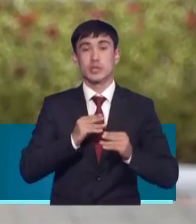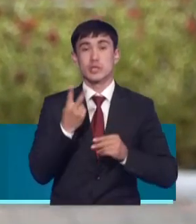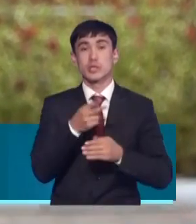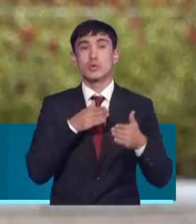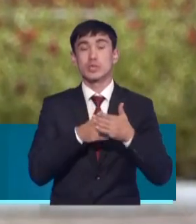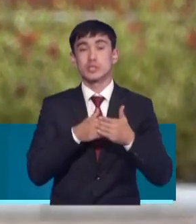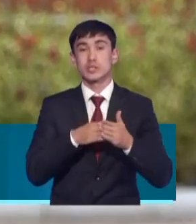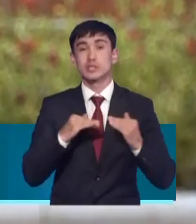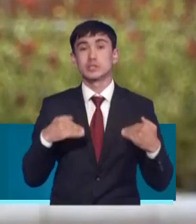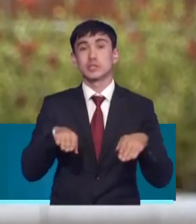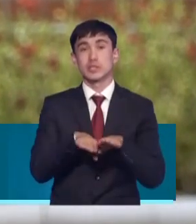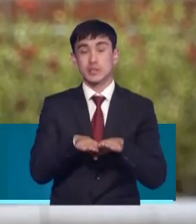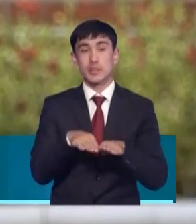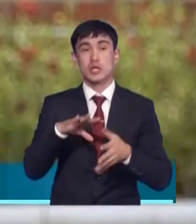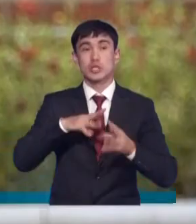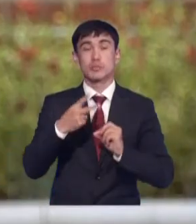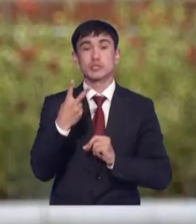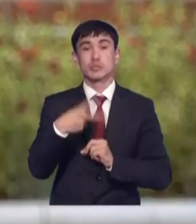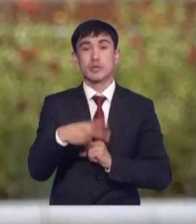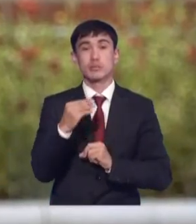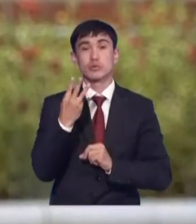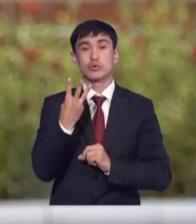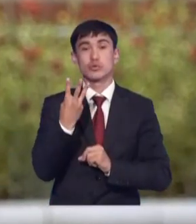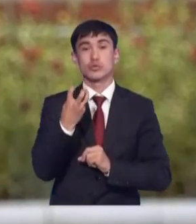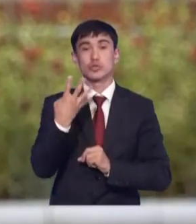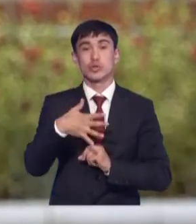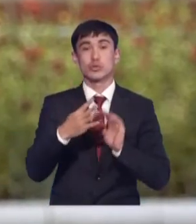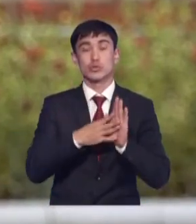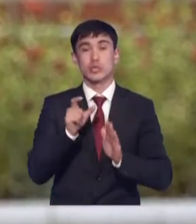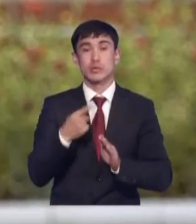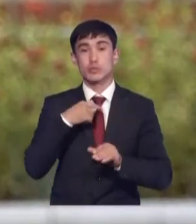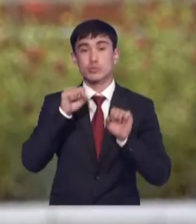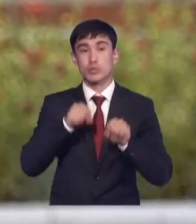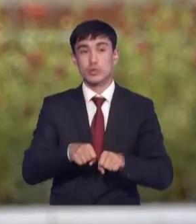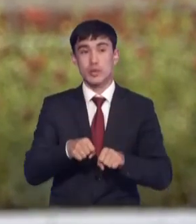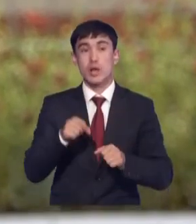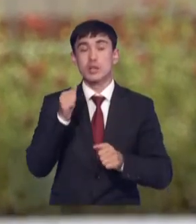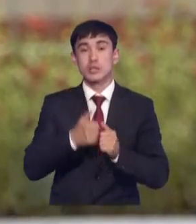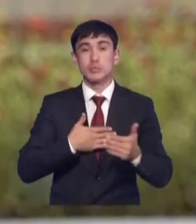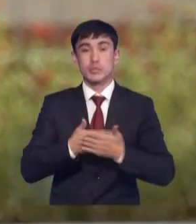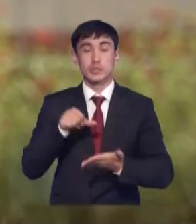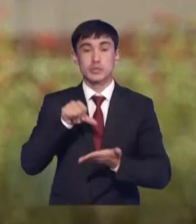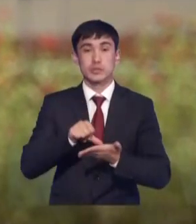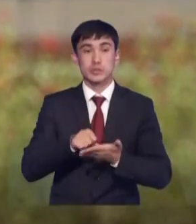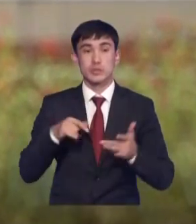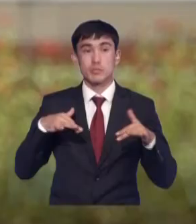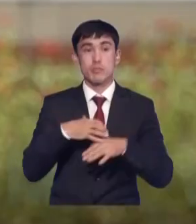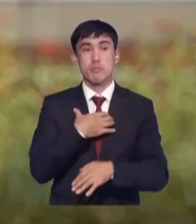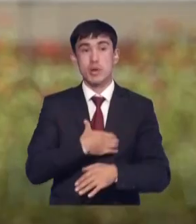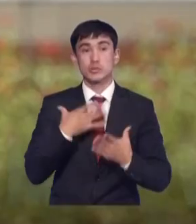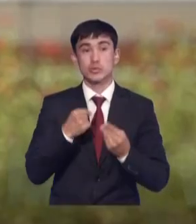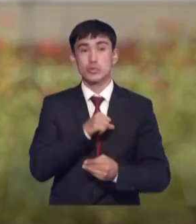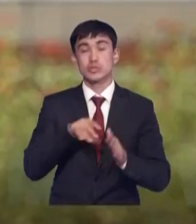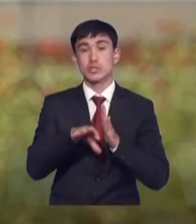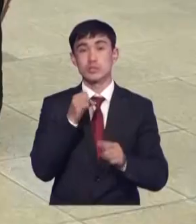Жалпы 22359 адам дауыс беруге құқылы. Әр учаскеде келушілер саны да белсенді. Маңызды күні өз